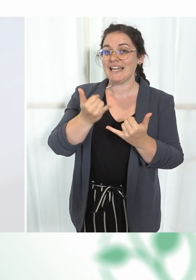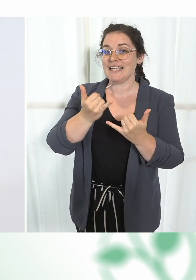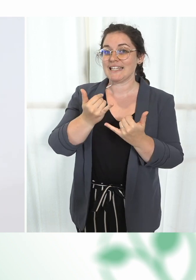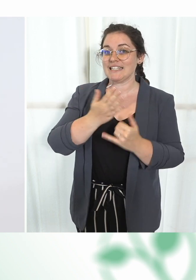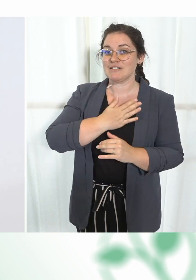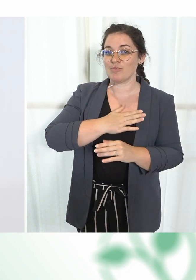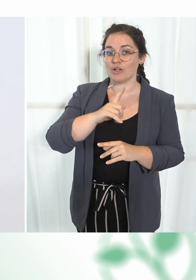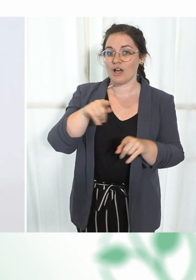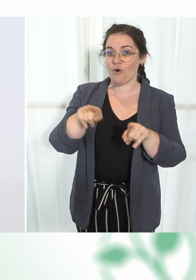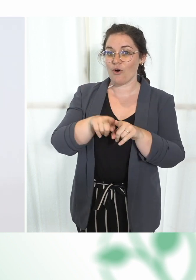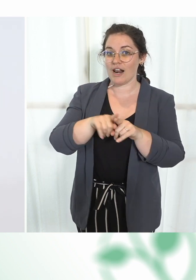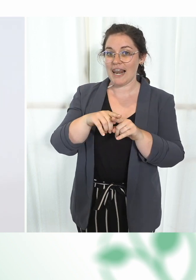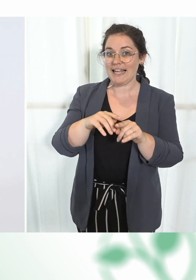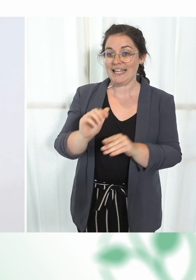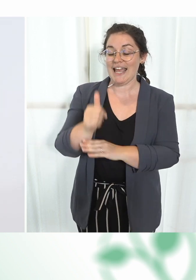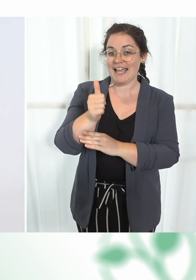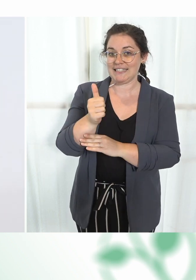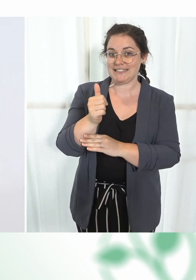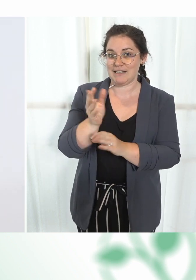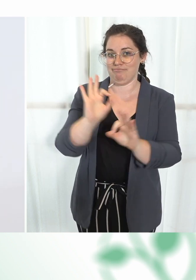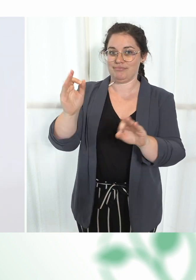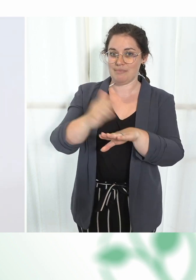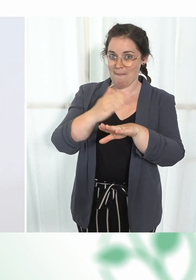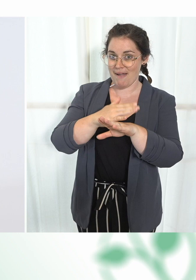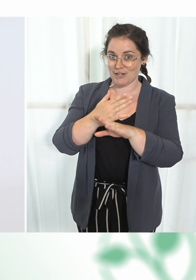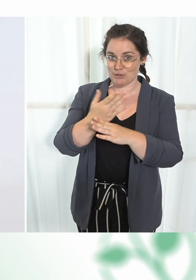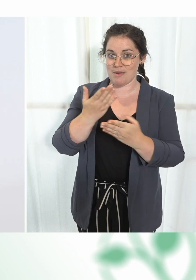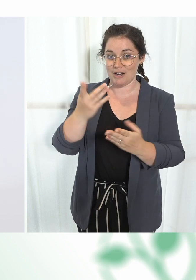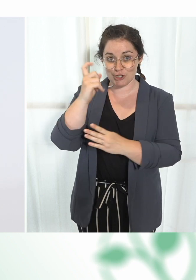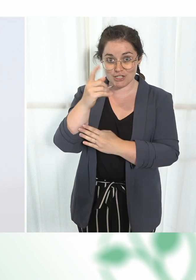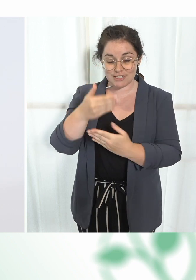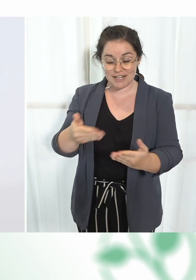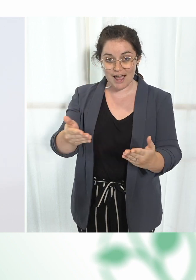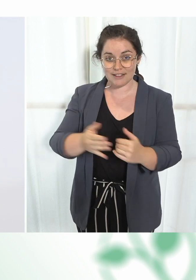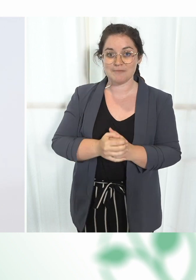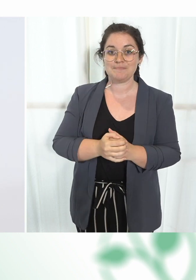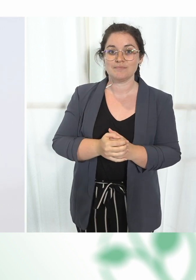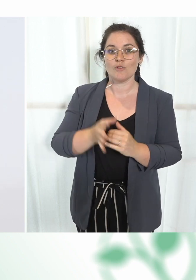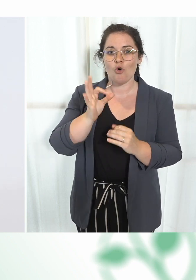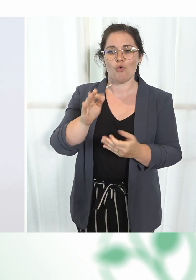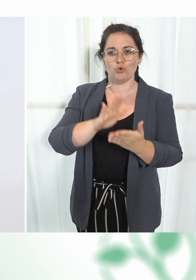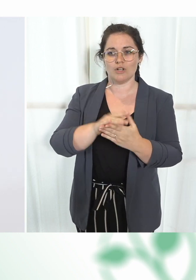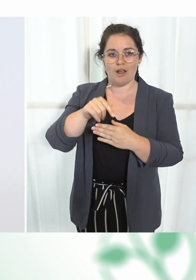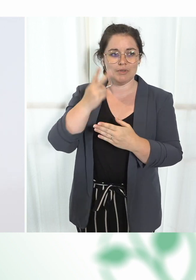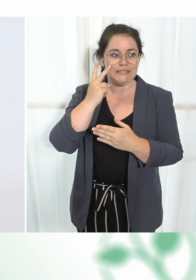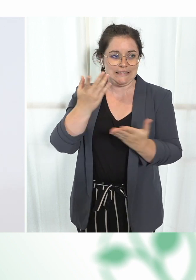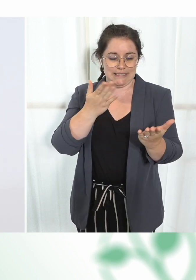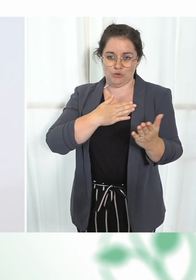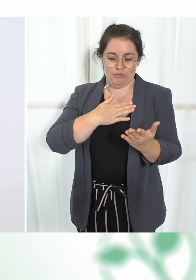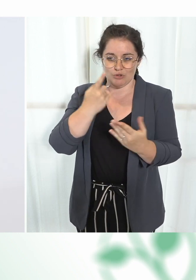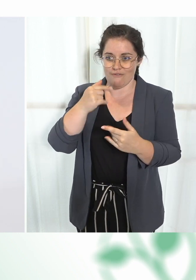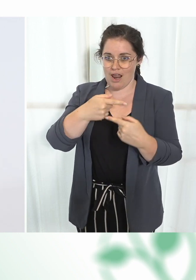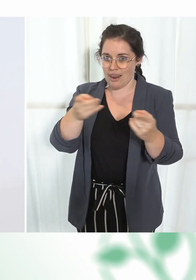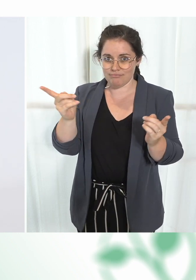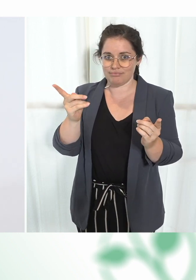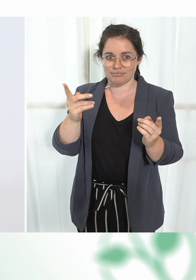gleich in das erste Best Practice gehen und dass es gut funktioniert. Hier, das sehen wir sowieso, weil hier